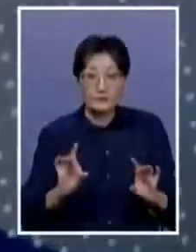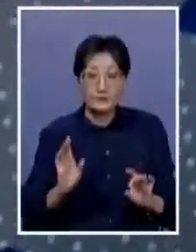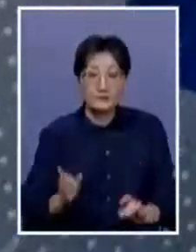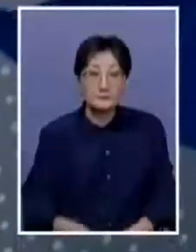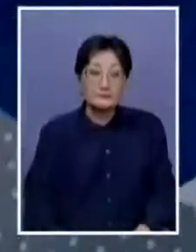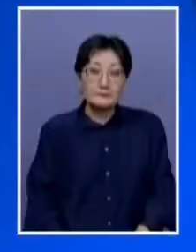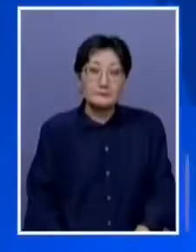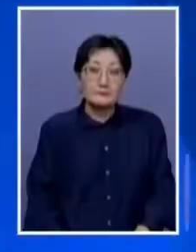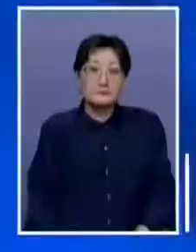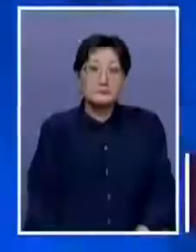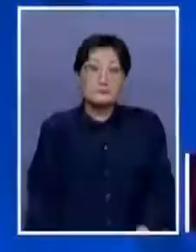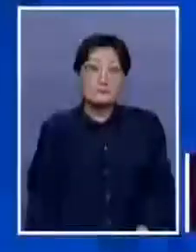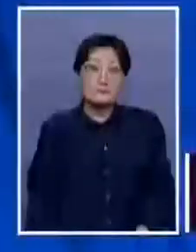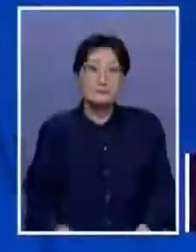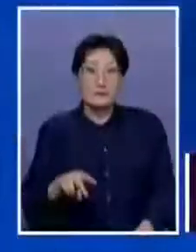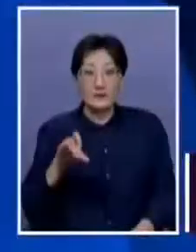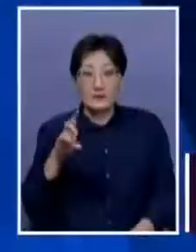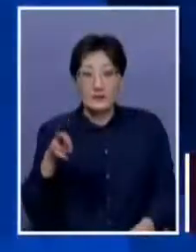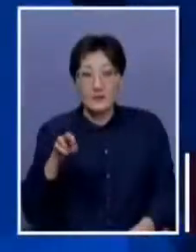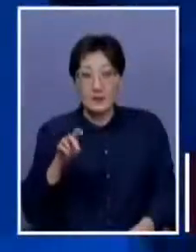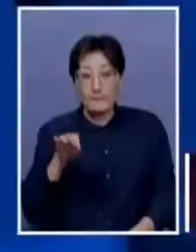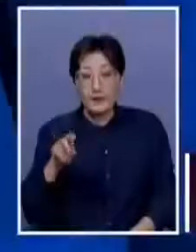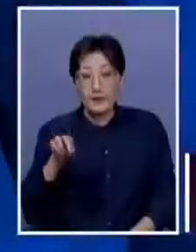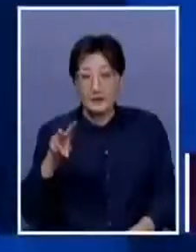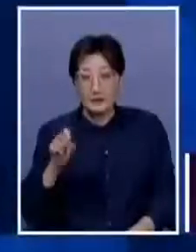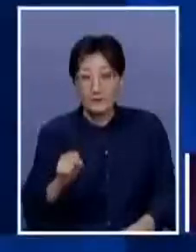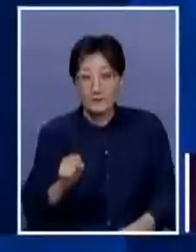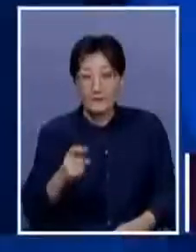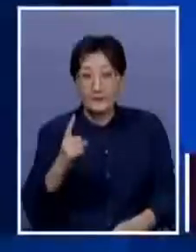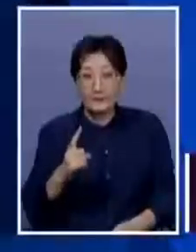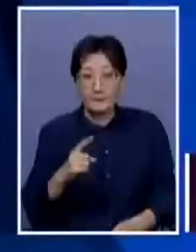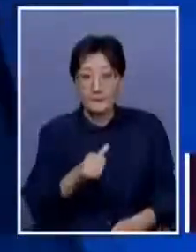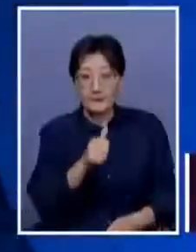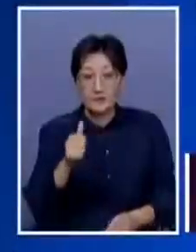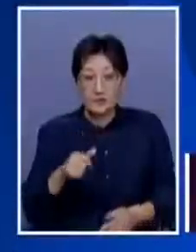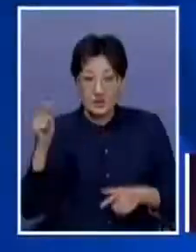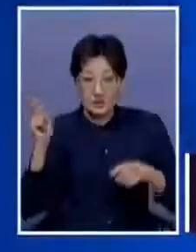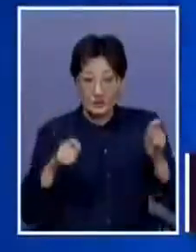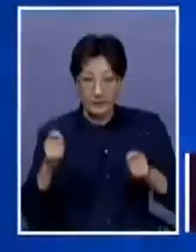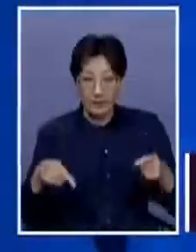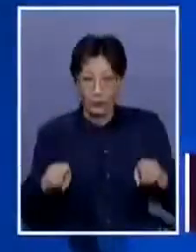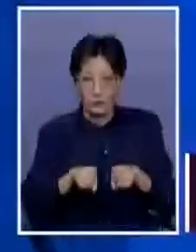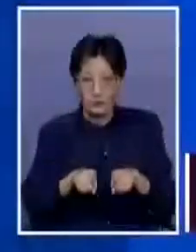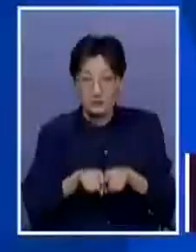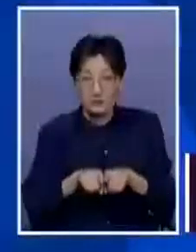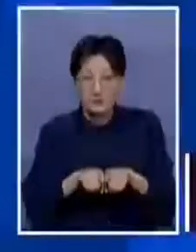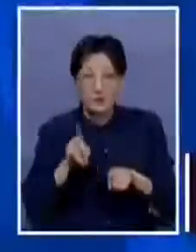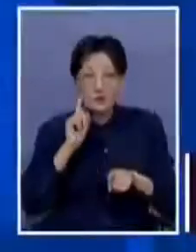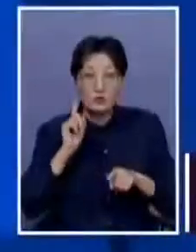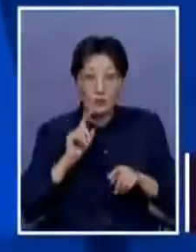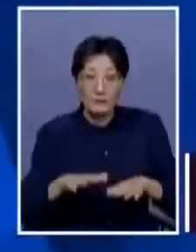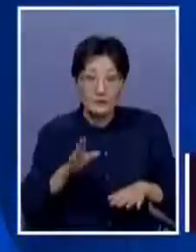қайтты. Лесная поляна мне. Әлгінде 1 сағат жауған жаңбырдан осындай су басып